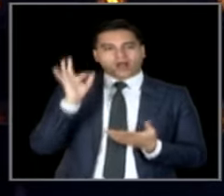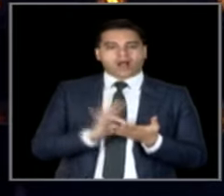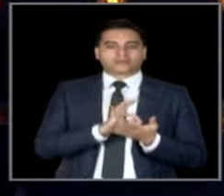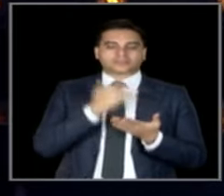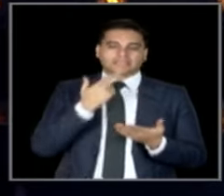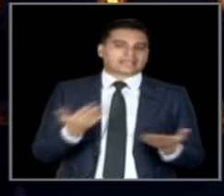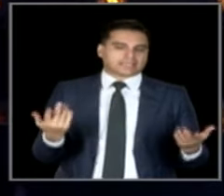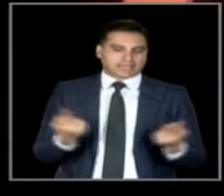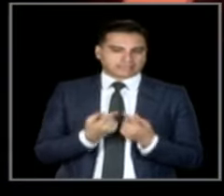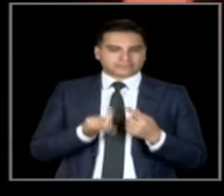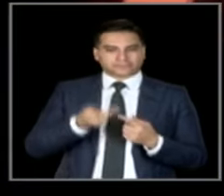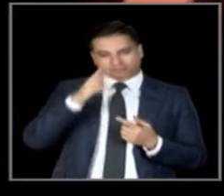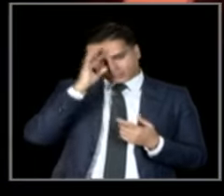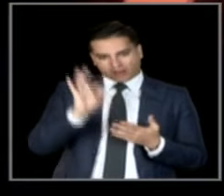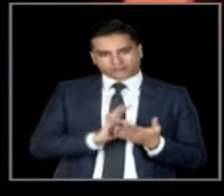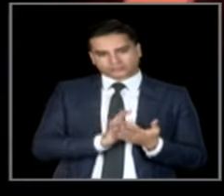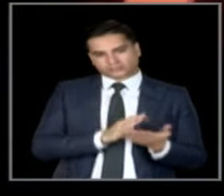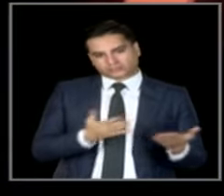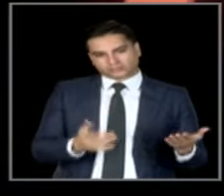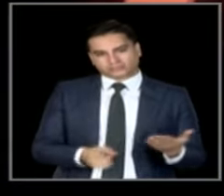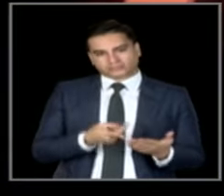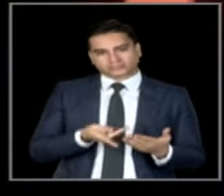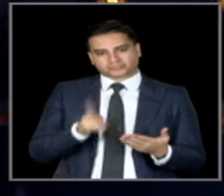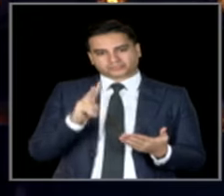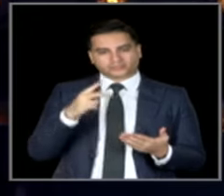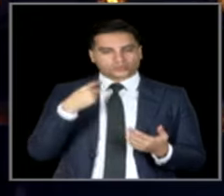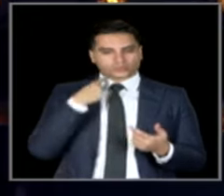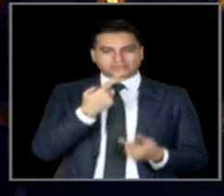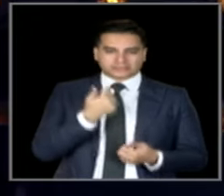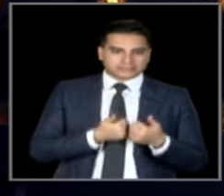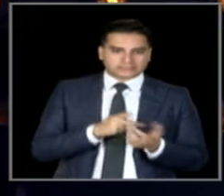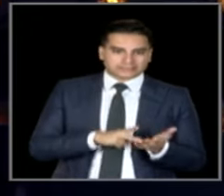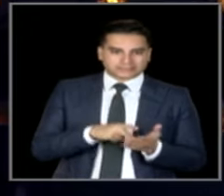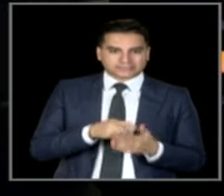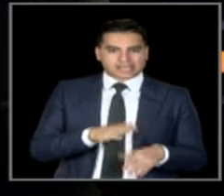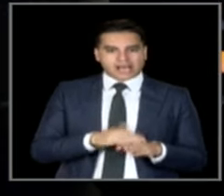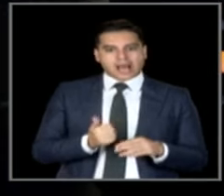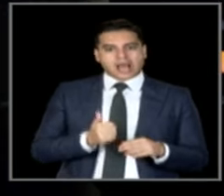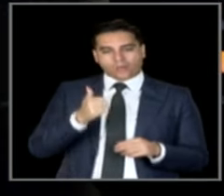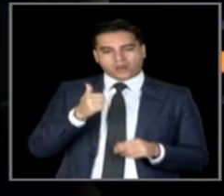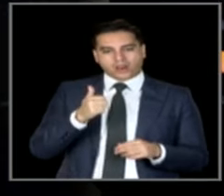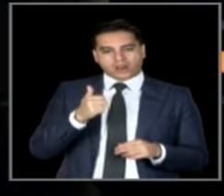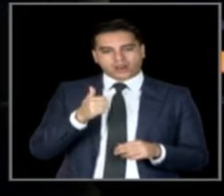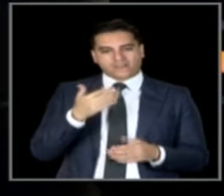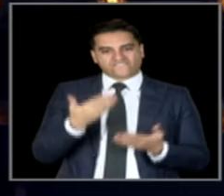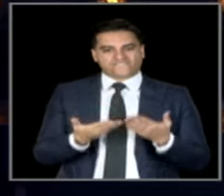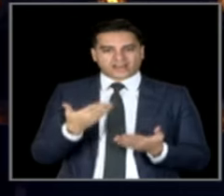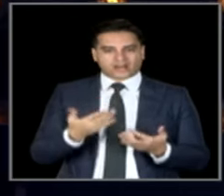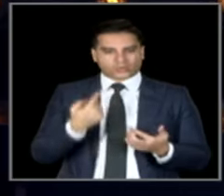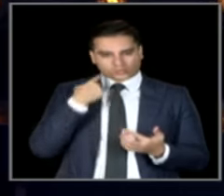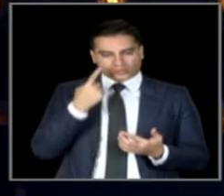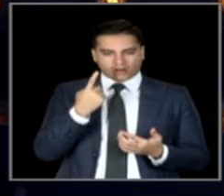ماقدرش اقول غير انه حظ في الاخر هو وصلنا ان احنا خرجنا من انتوا غرتوا بالرزق في الفق الاولى فرق